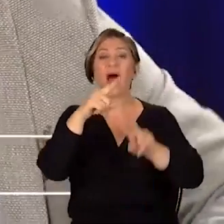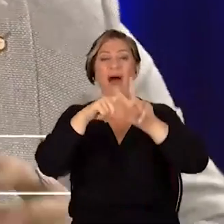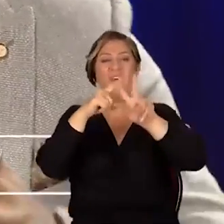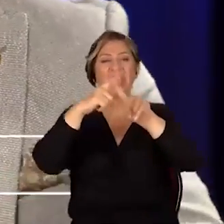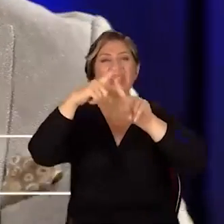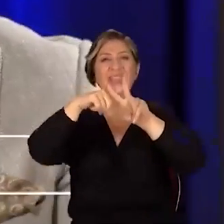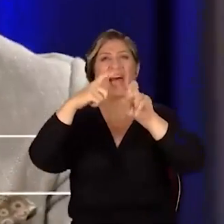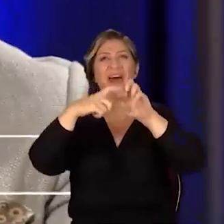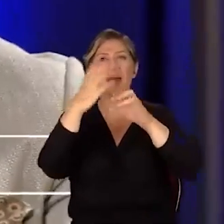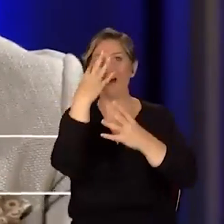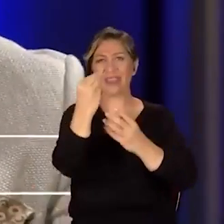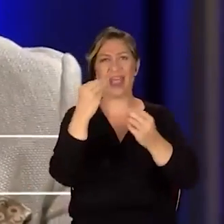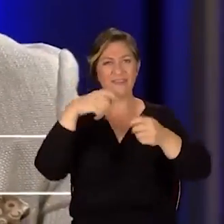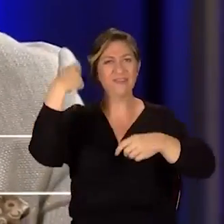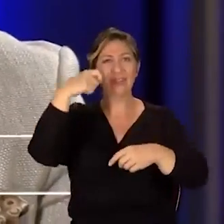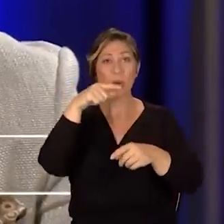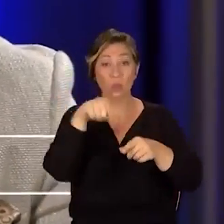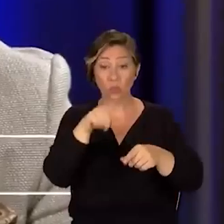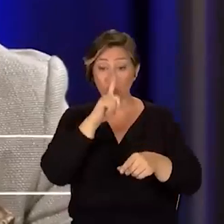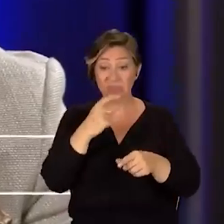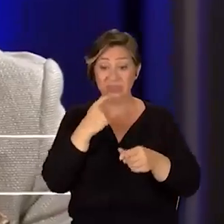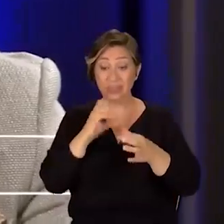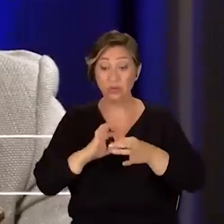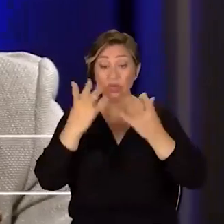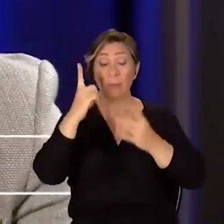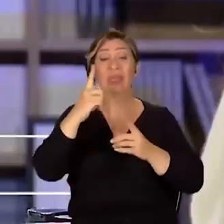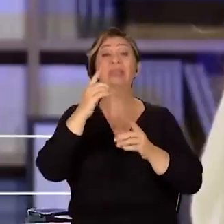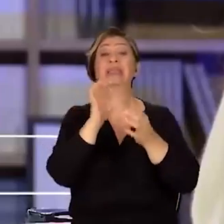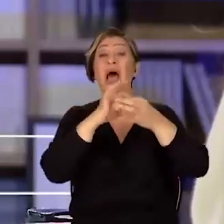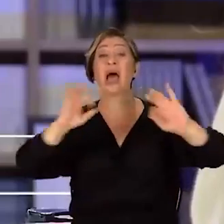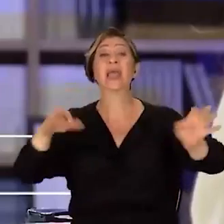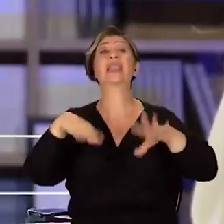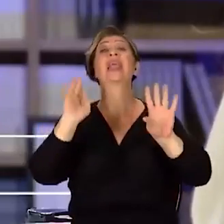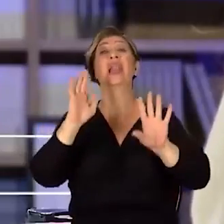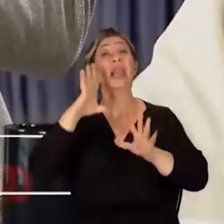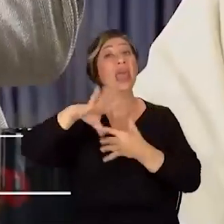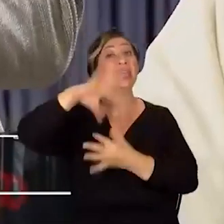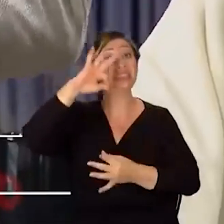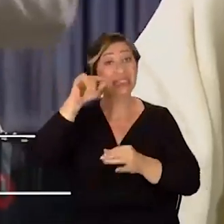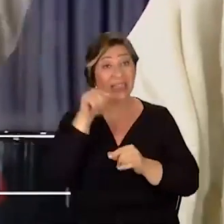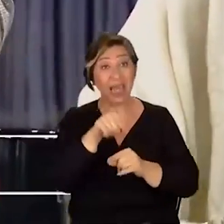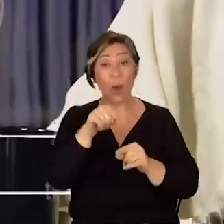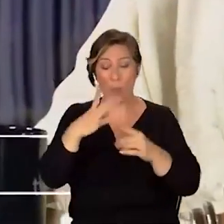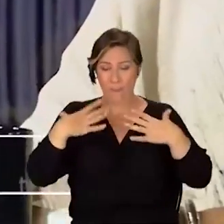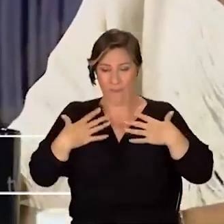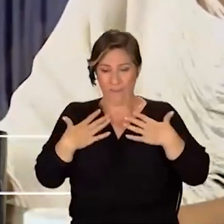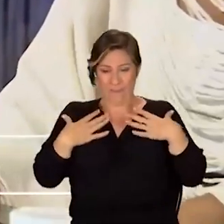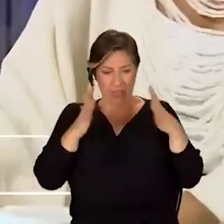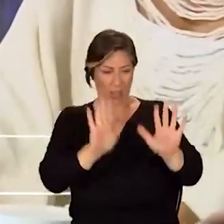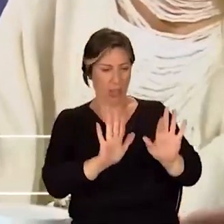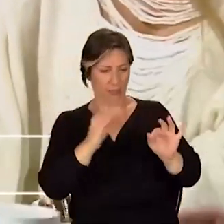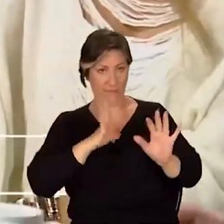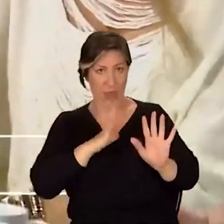var ya. Aslında bu yüzyılda çözülecek bir ayet değil. İnsanlar belki de o şeyi, bedenleri orada duruyordu